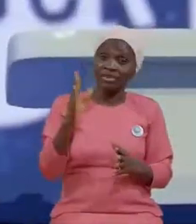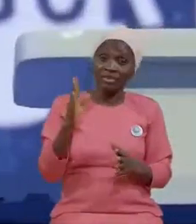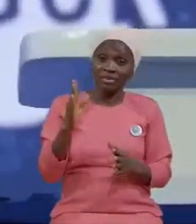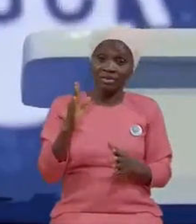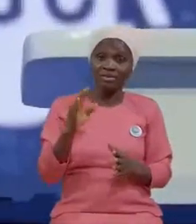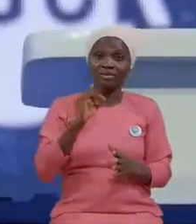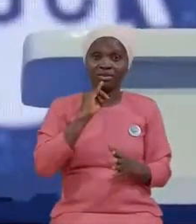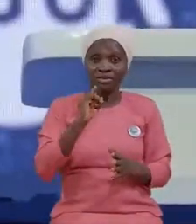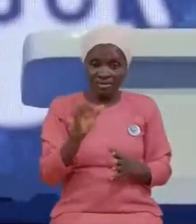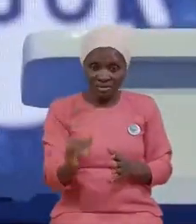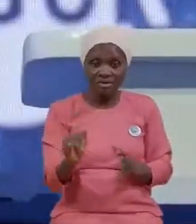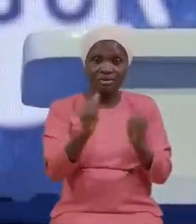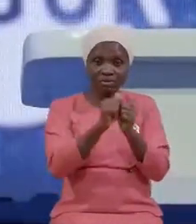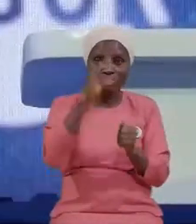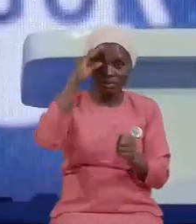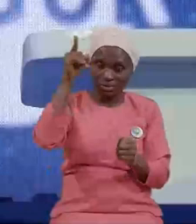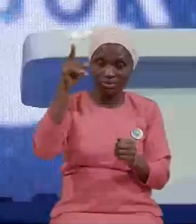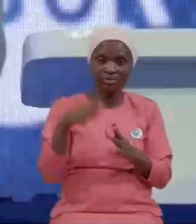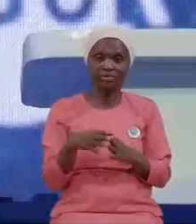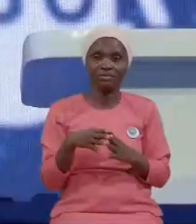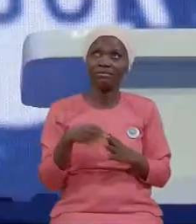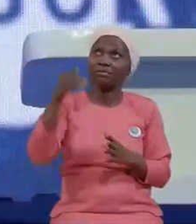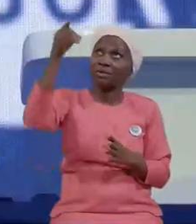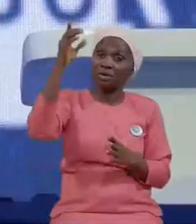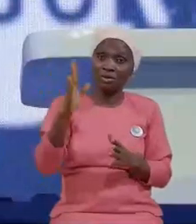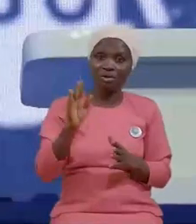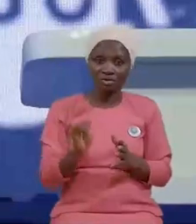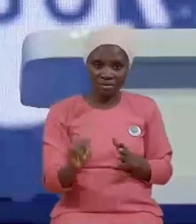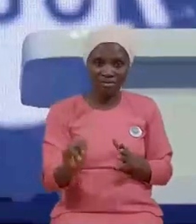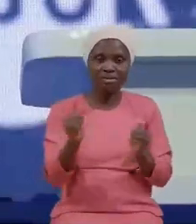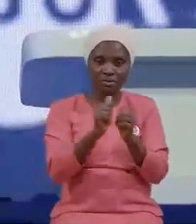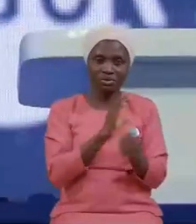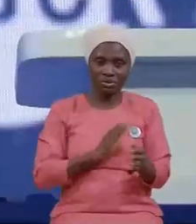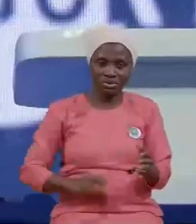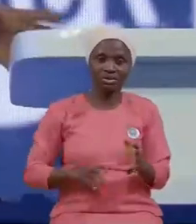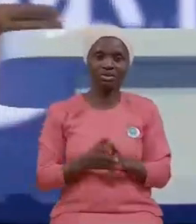lui. Dieu est toujours avec Christ.